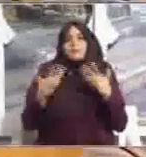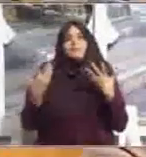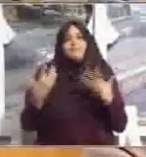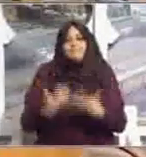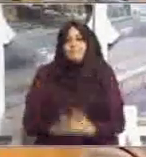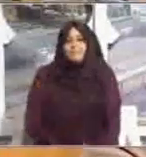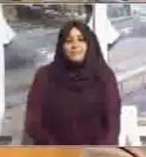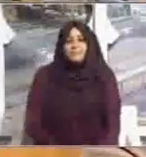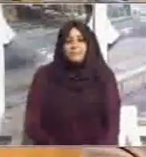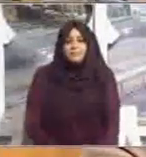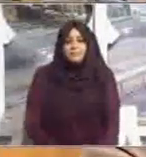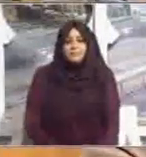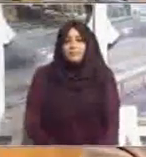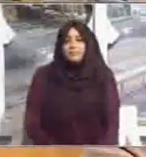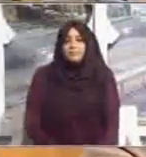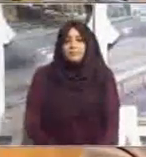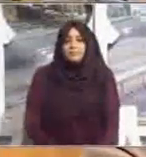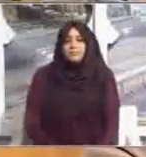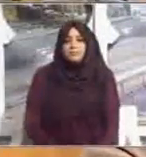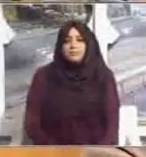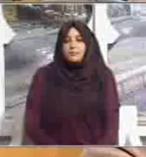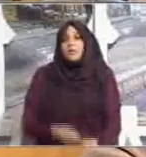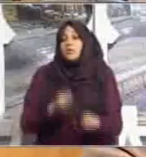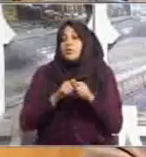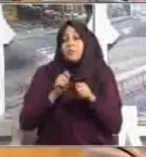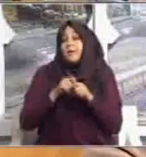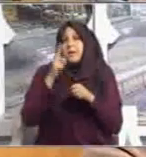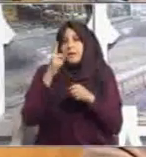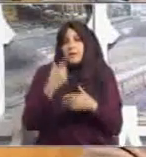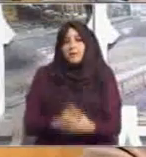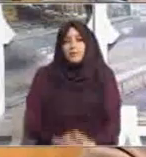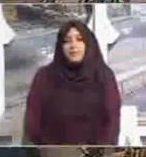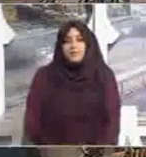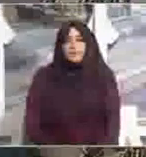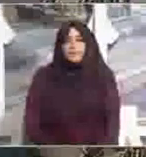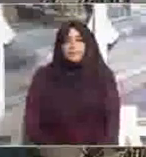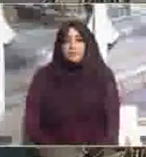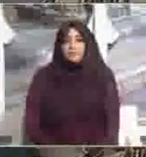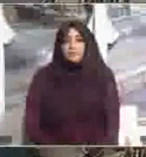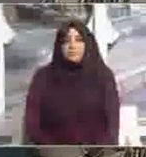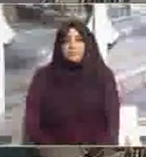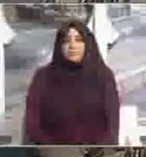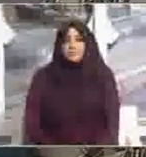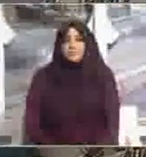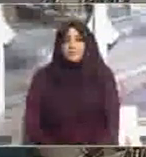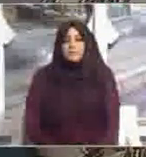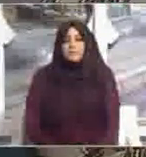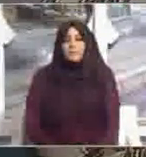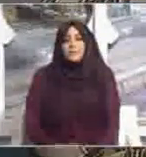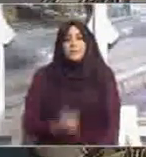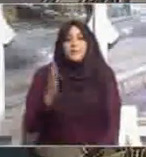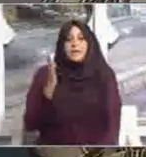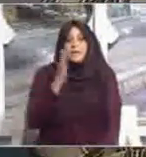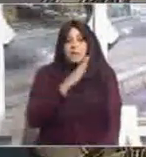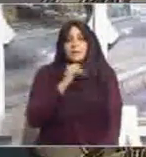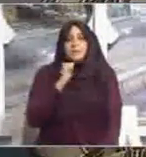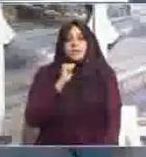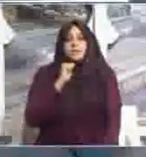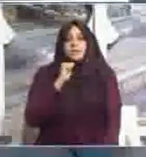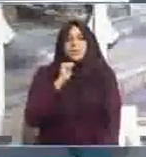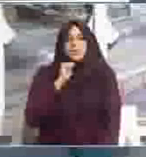بالدولارات، أموال صحيح. رهيبة. نعم. سبحان الله العظيم. شكرا شيخ محمد. دكتور جمال من البيض قال